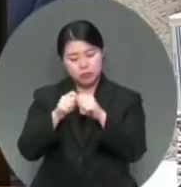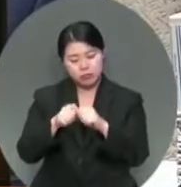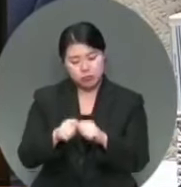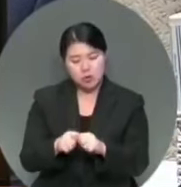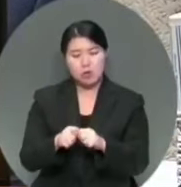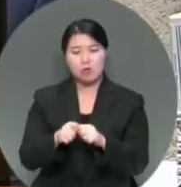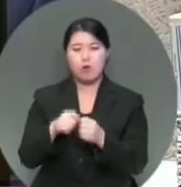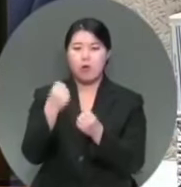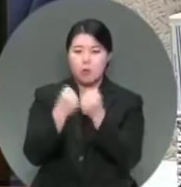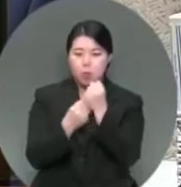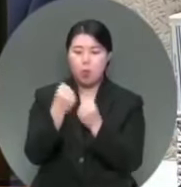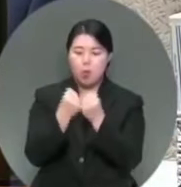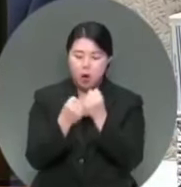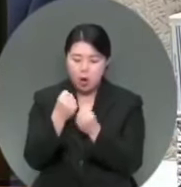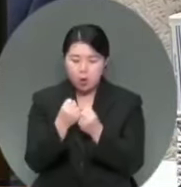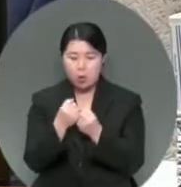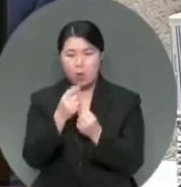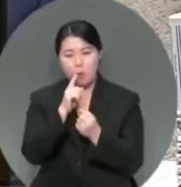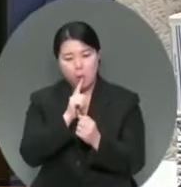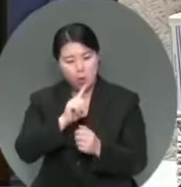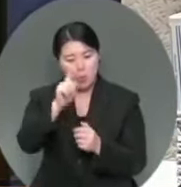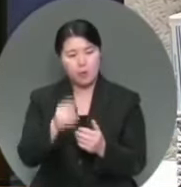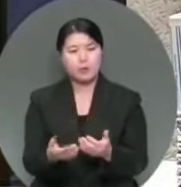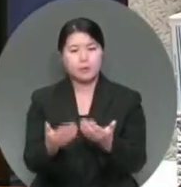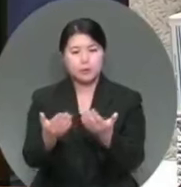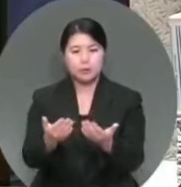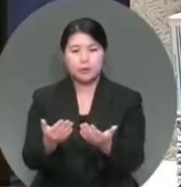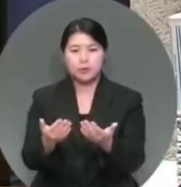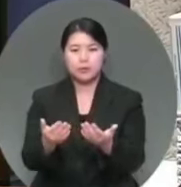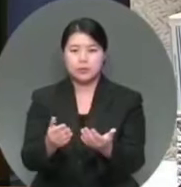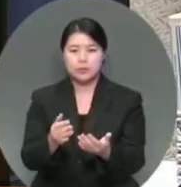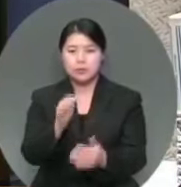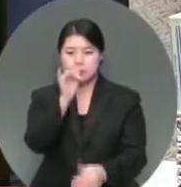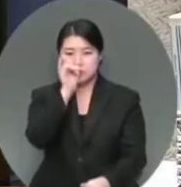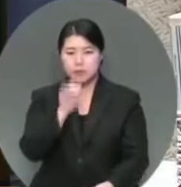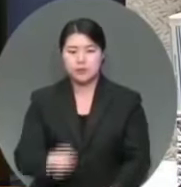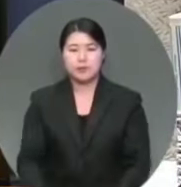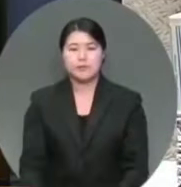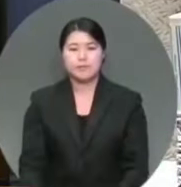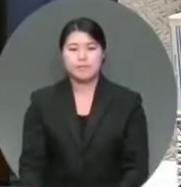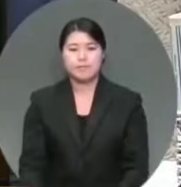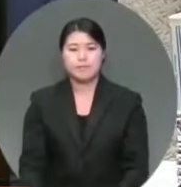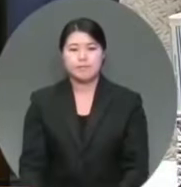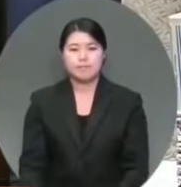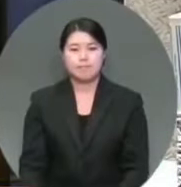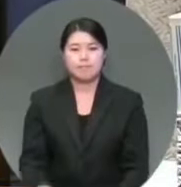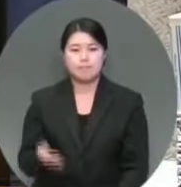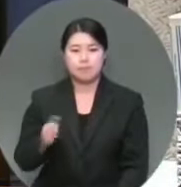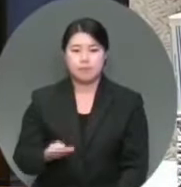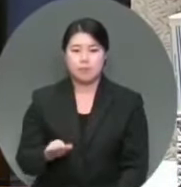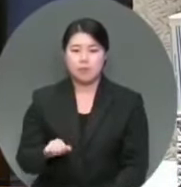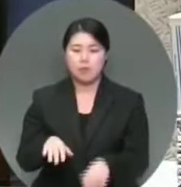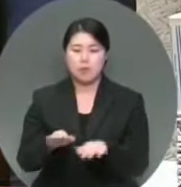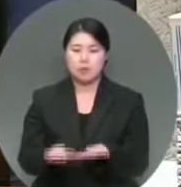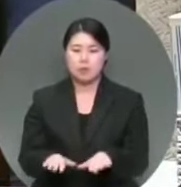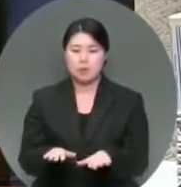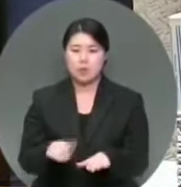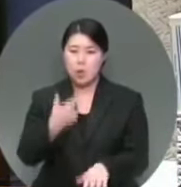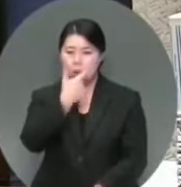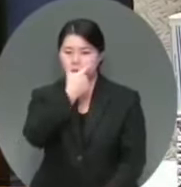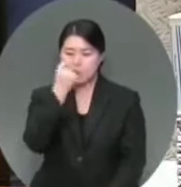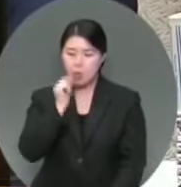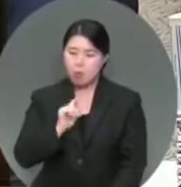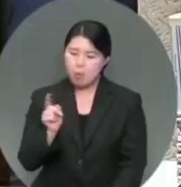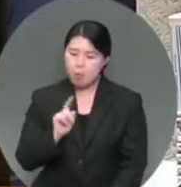최대한 보고도 드리고 상세히 또 말씀드리고 지금 그렇게 하고 있는 상황인데 어떤 부분이 아직까지 또